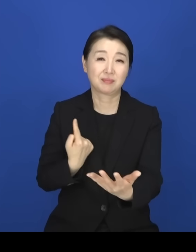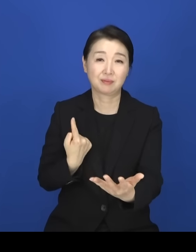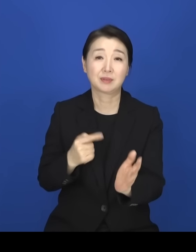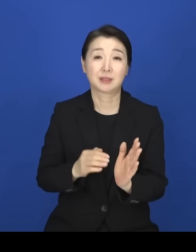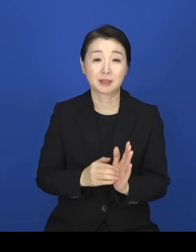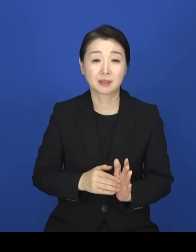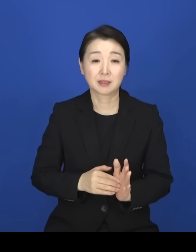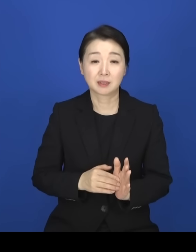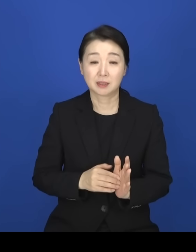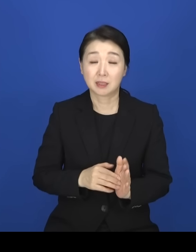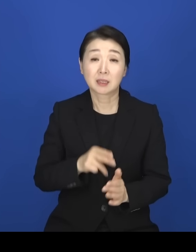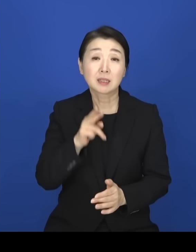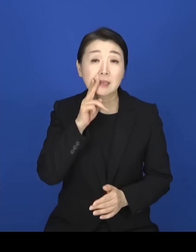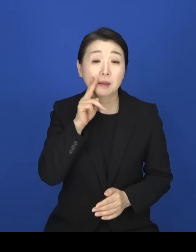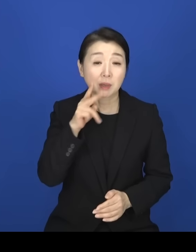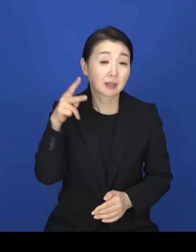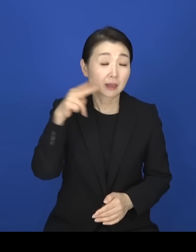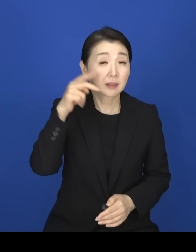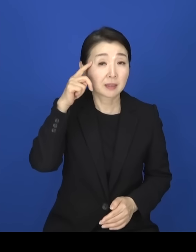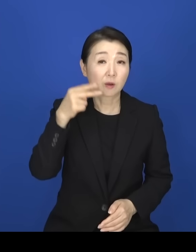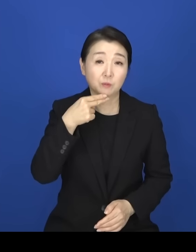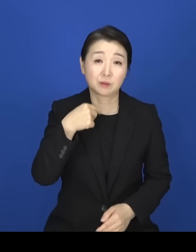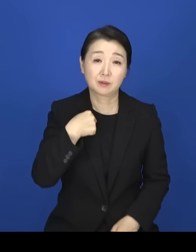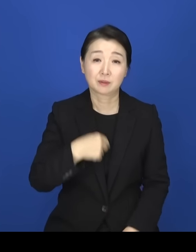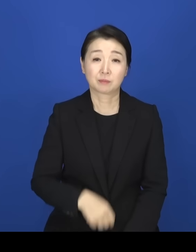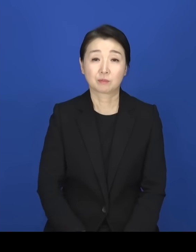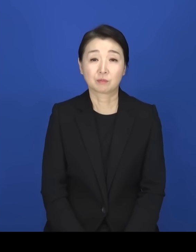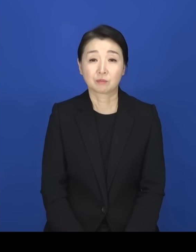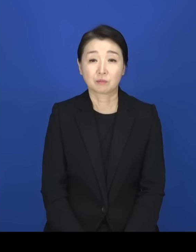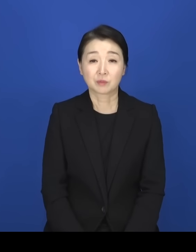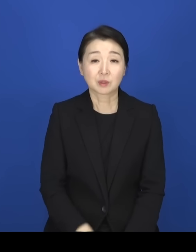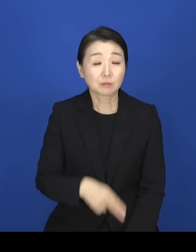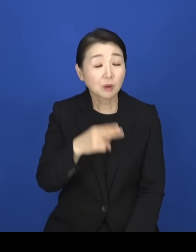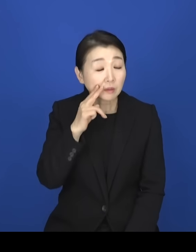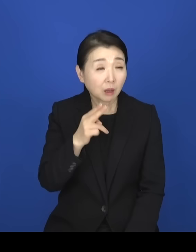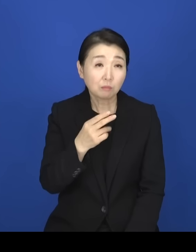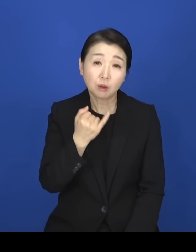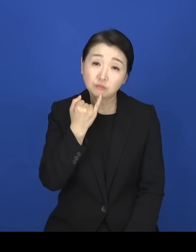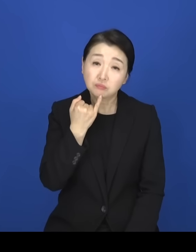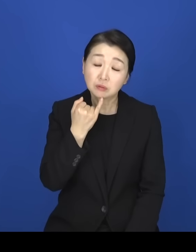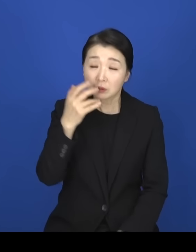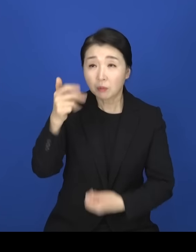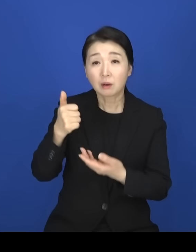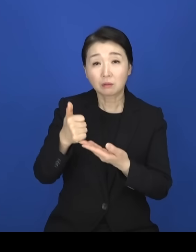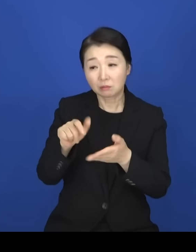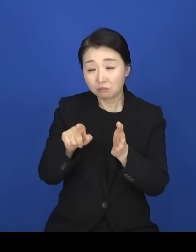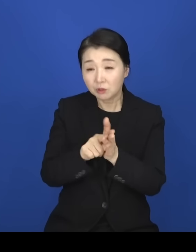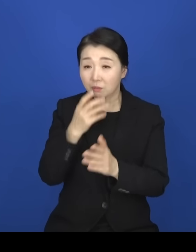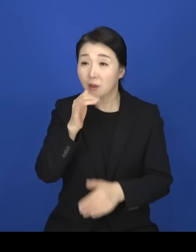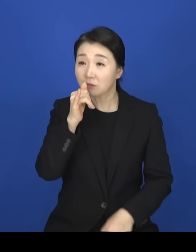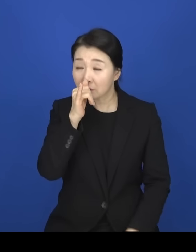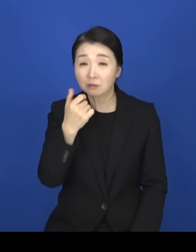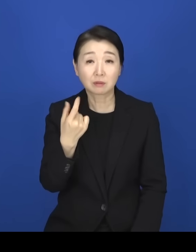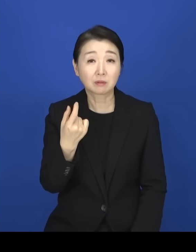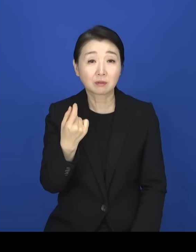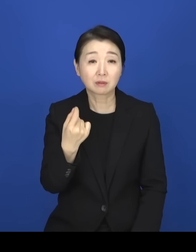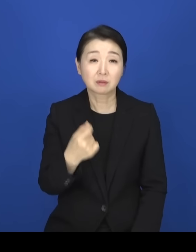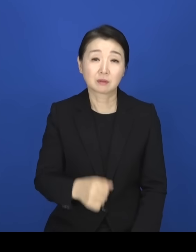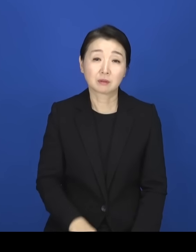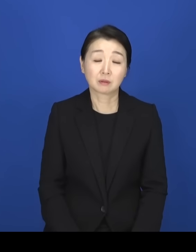예. 담배는 제가 예. 끊을 생각을 안 했어요. 예. 뭐 담배 피면서 그냥 뭐 하나님 믿을 수 있는데